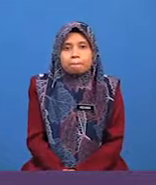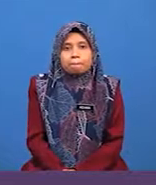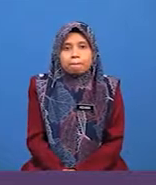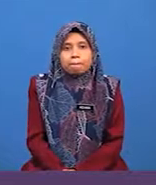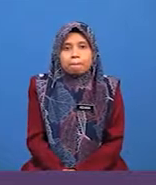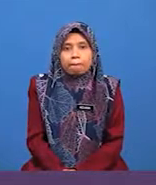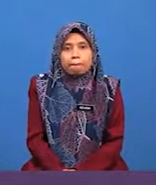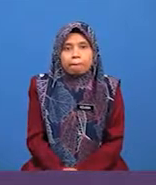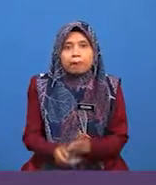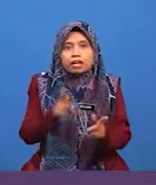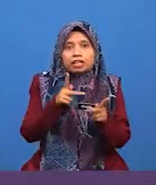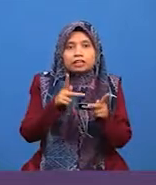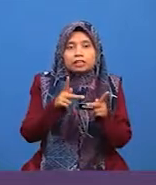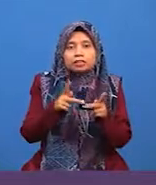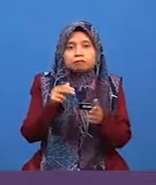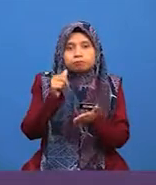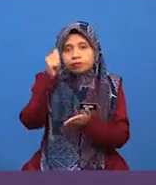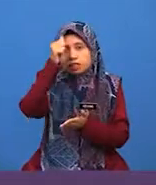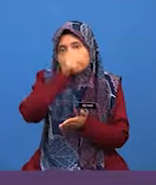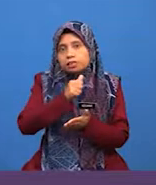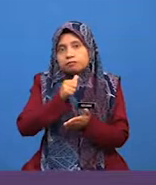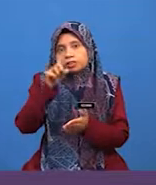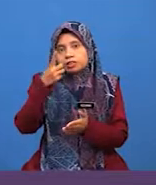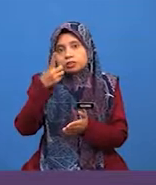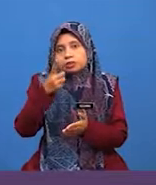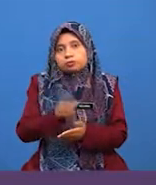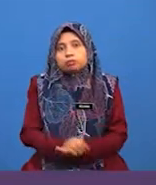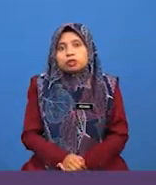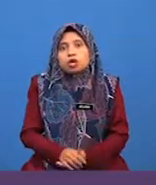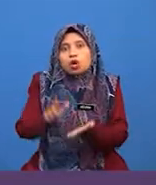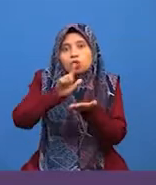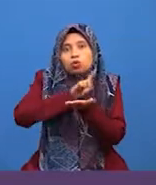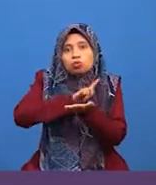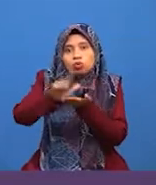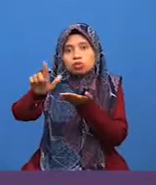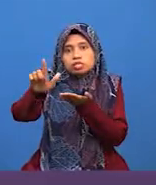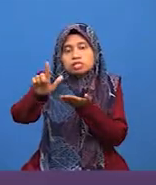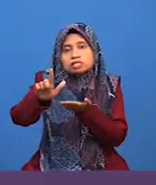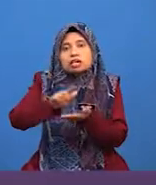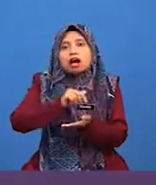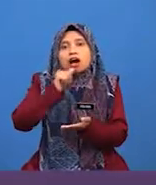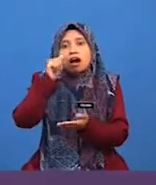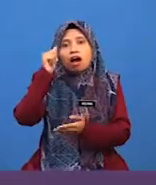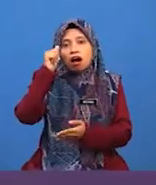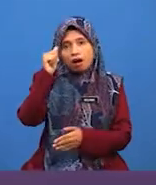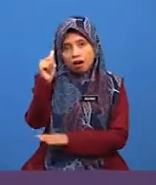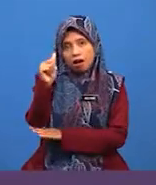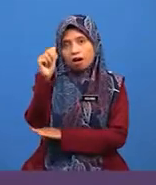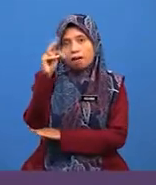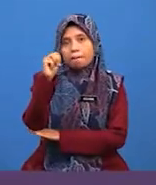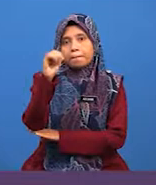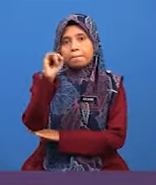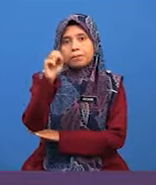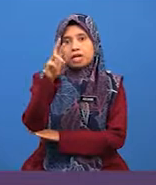ialah kata adjektif sahaja. Lulus Amira dalam